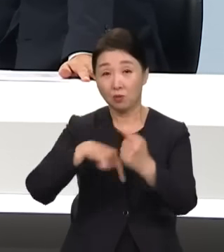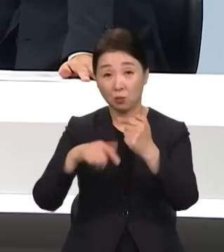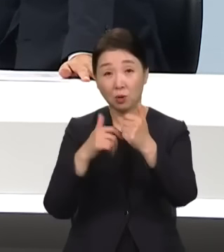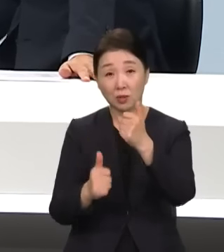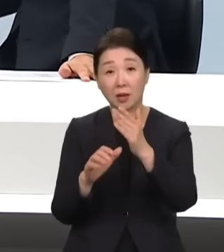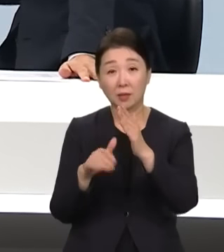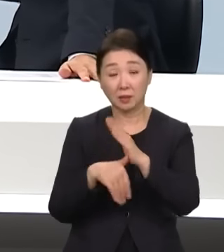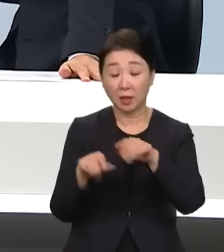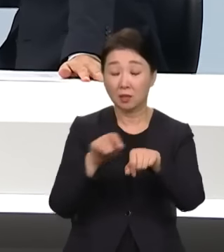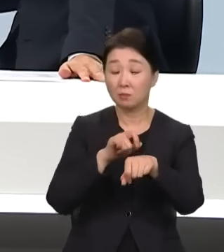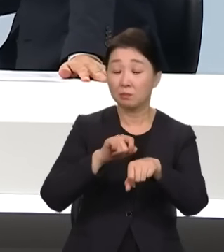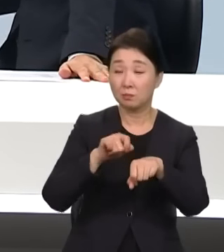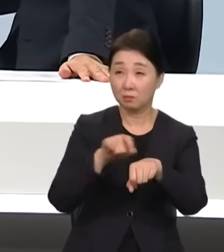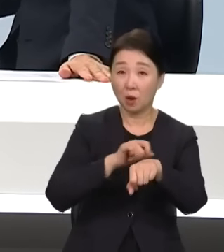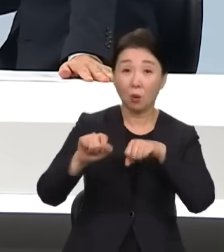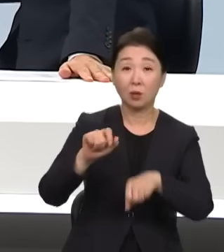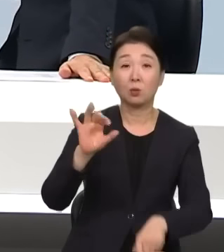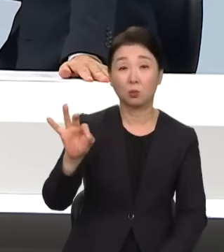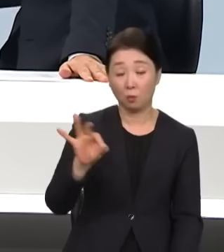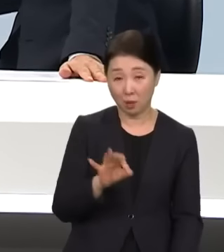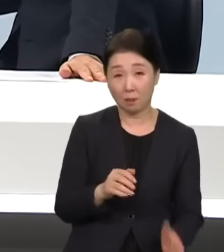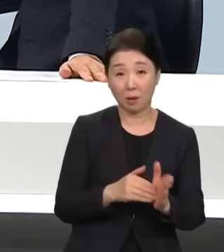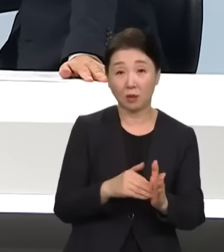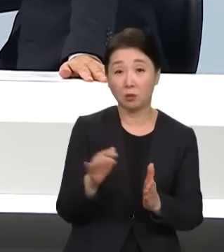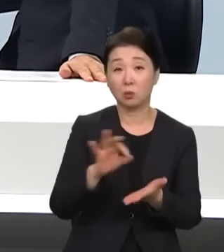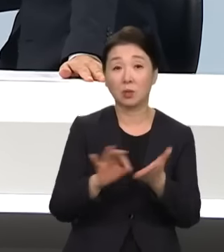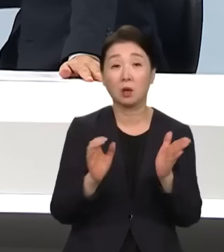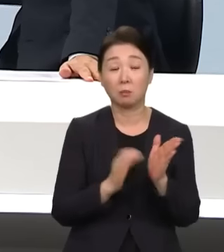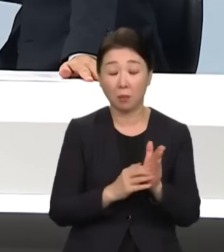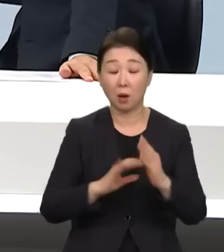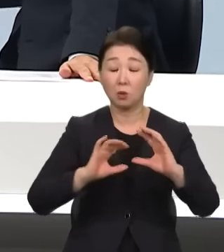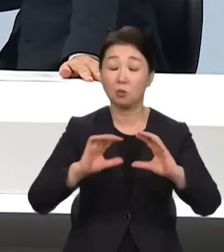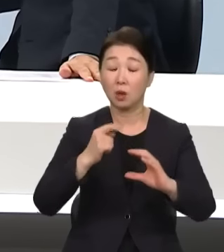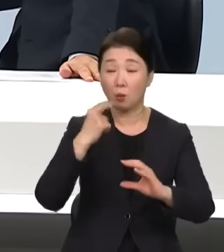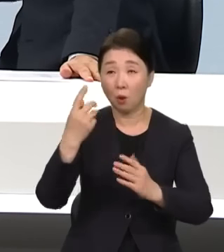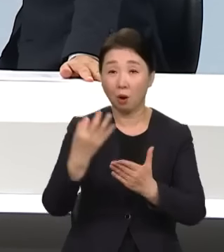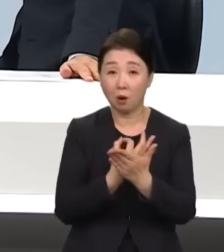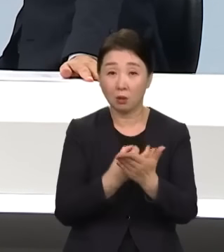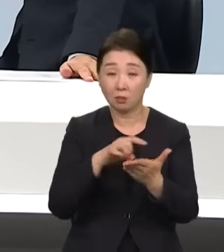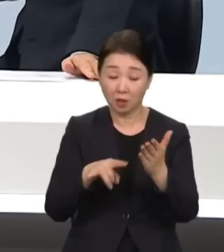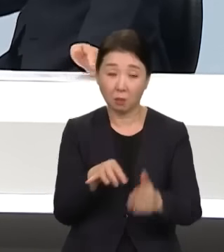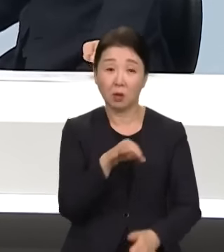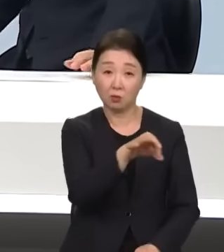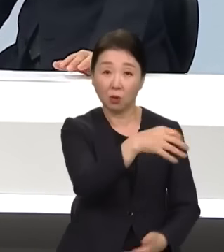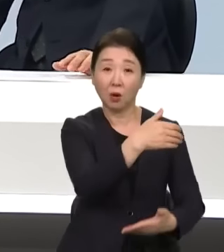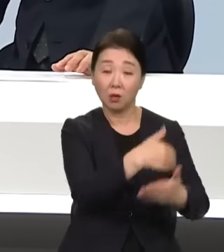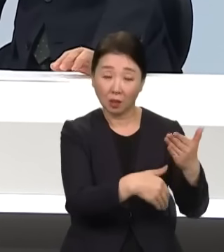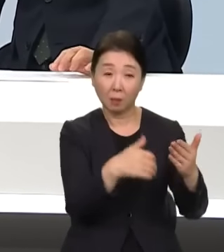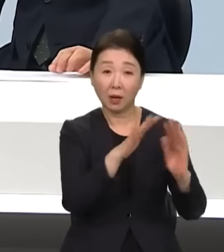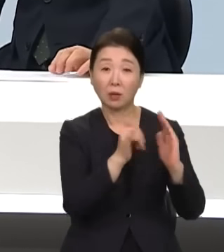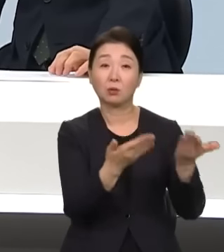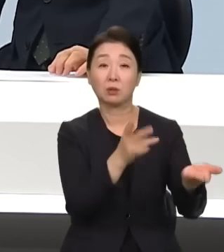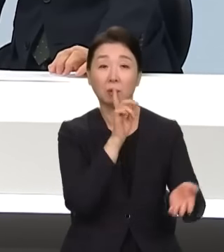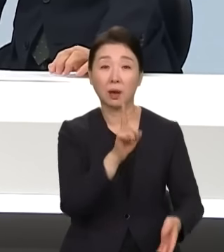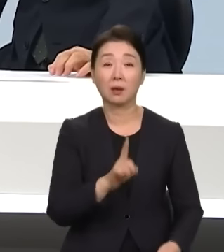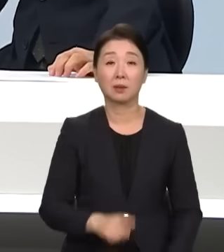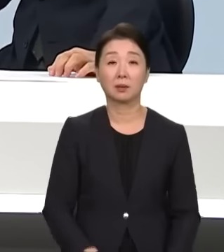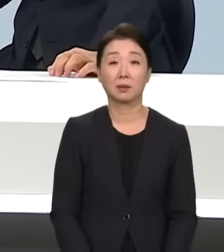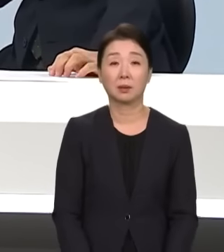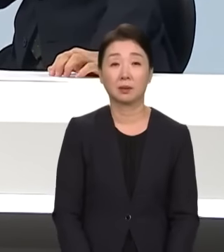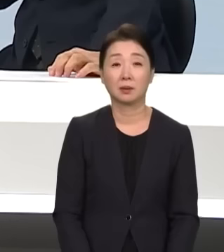받은 특활비가 나오기 때문에 그 돈으로 썼지 국회의원 월급인 세비를 갖다가 남아서 가족에 줬다 뭐 이렇게 해명을 하고 있는